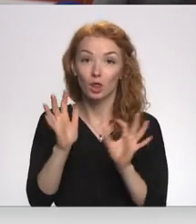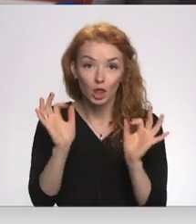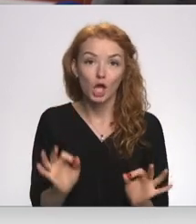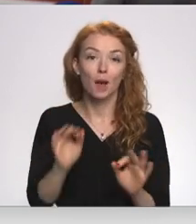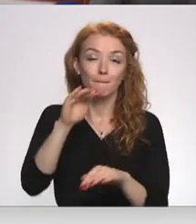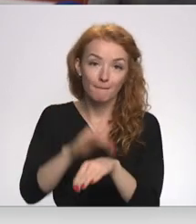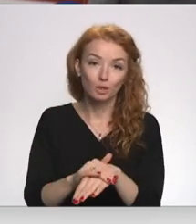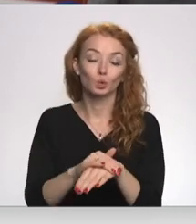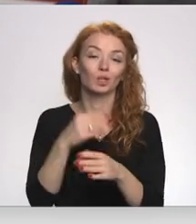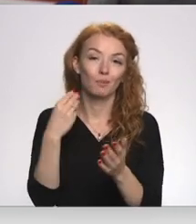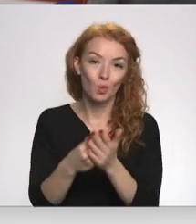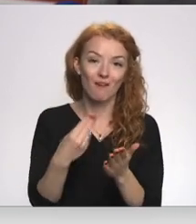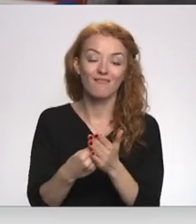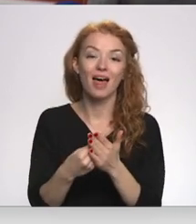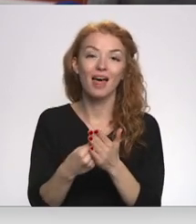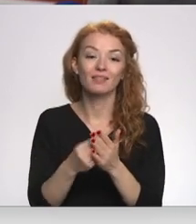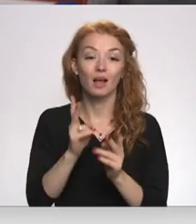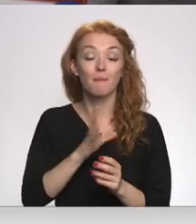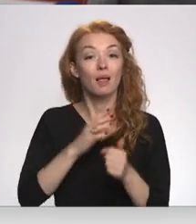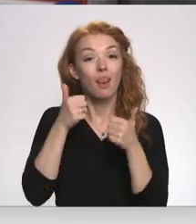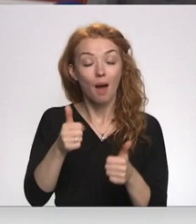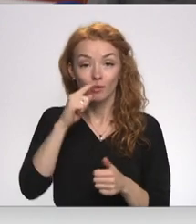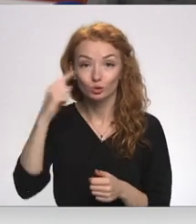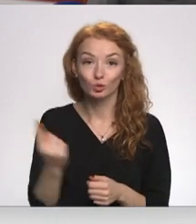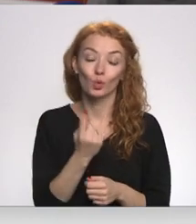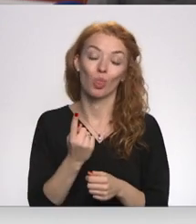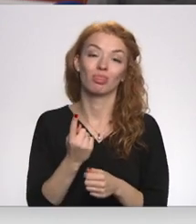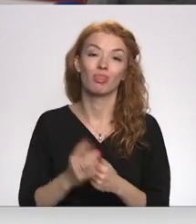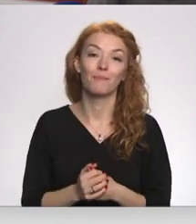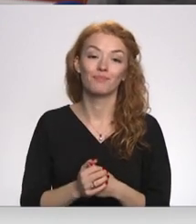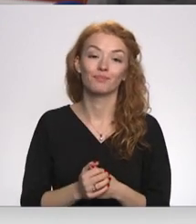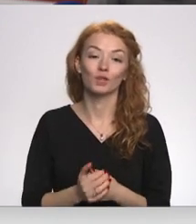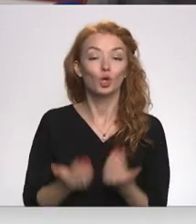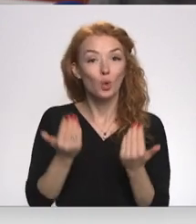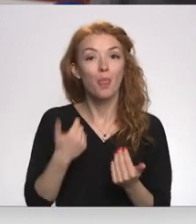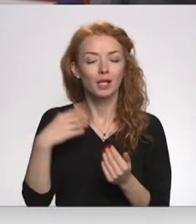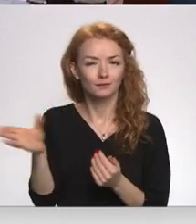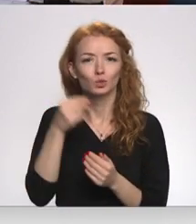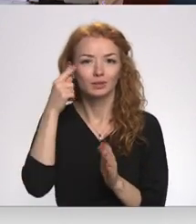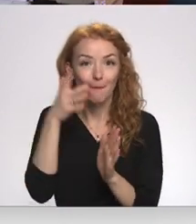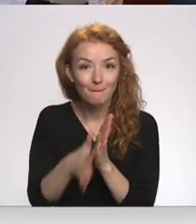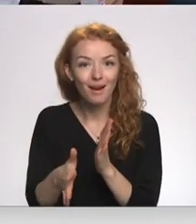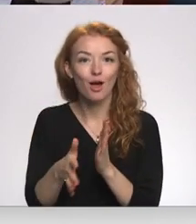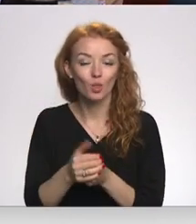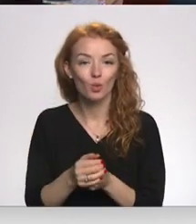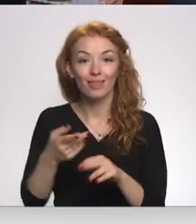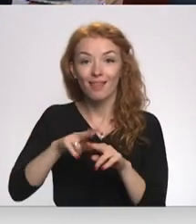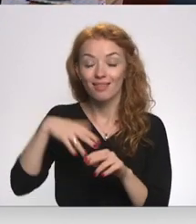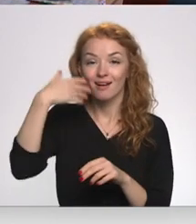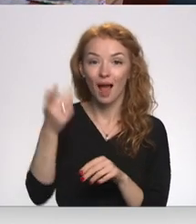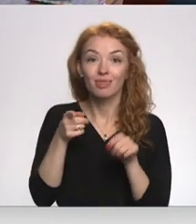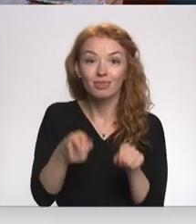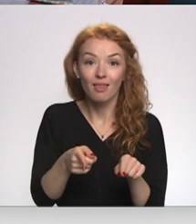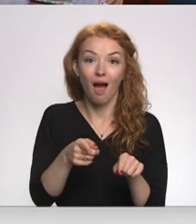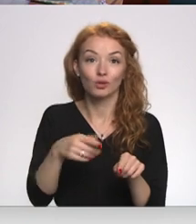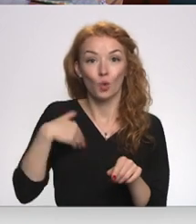pēc būtības. Nu, novērtēt, ka bija laba stunda skolotāji. Šodien es visu sapratu. Un tad, kad kāds tā